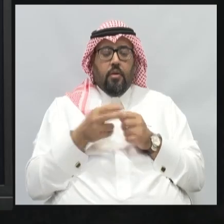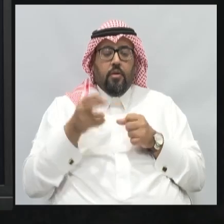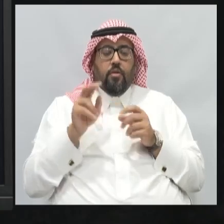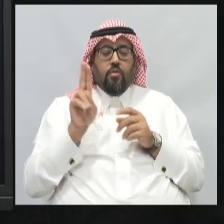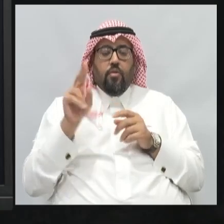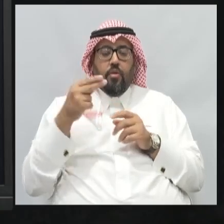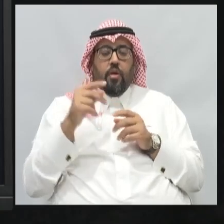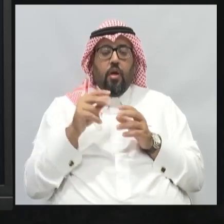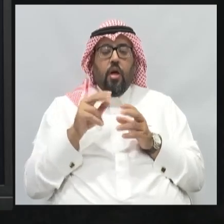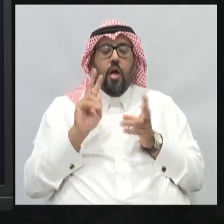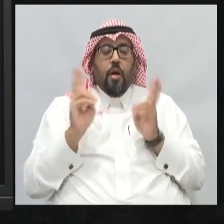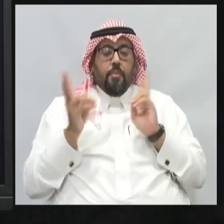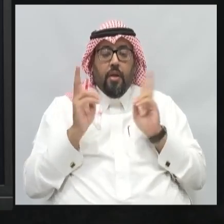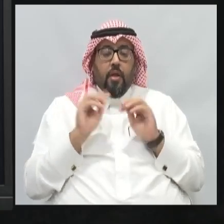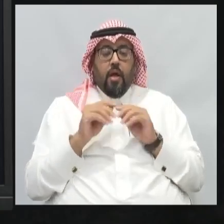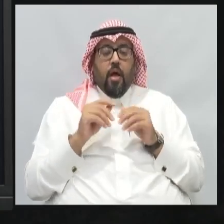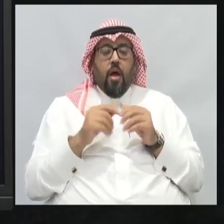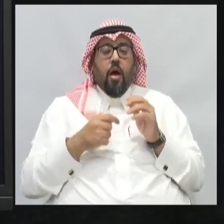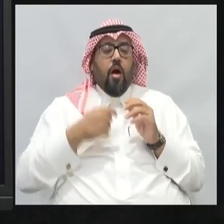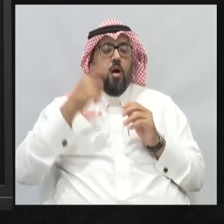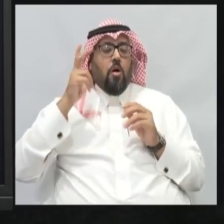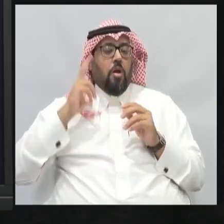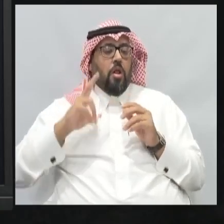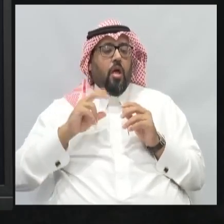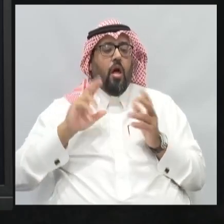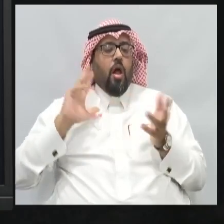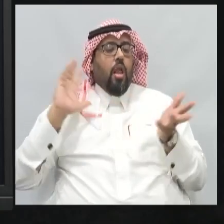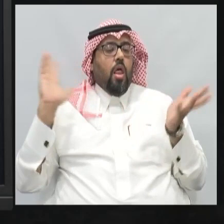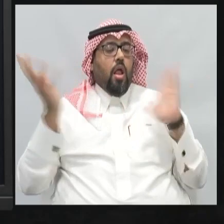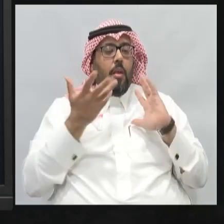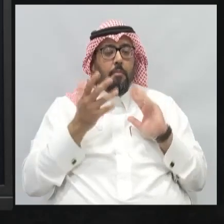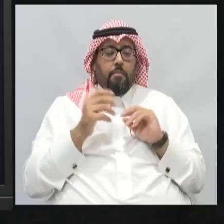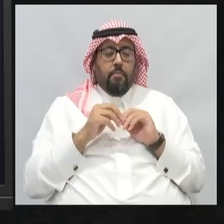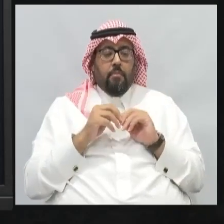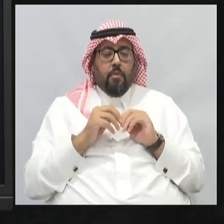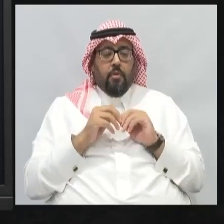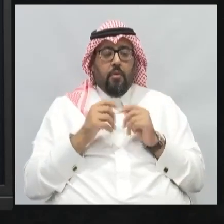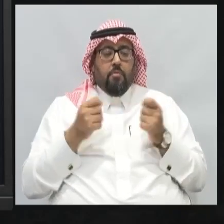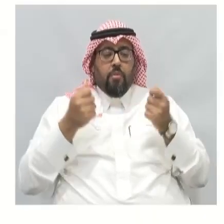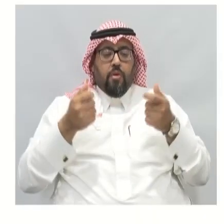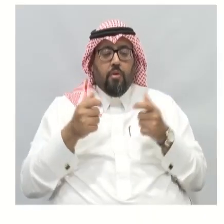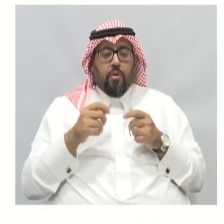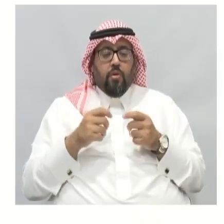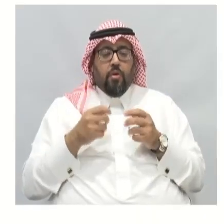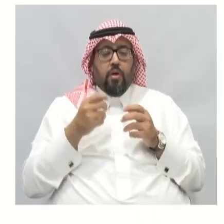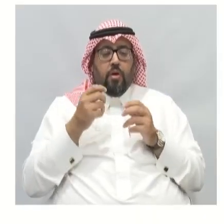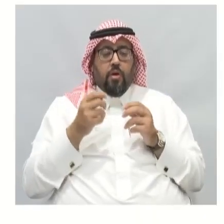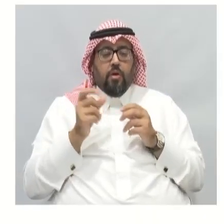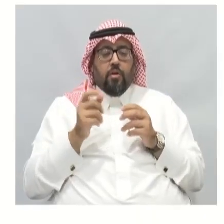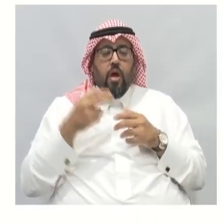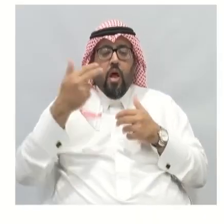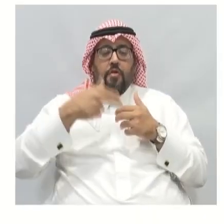تعد تعد الولايات المتحده من اغنى دول العالم بثرواتها المعدنيه وانتاج